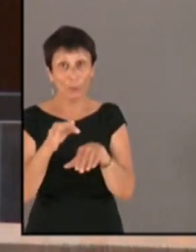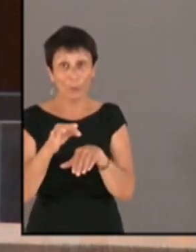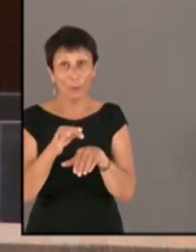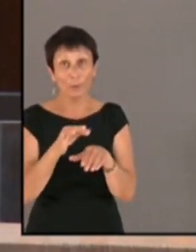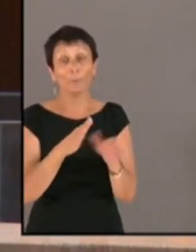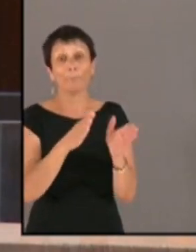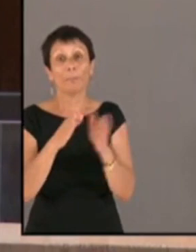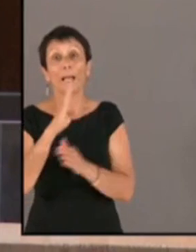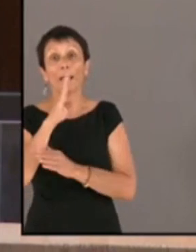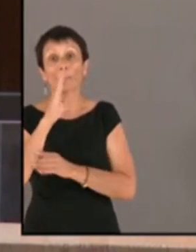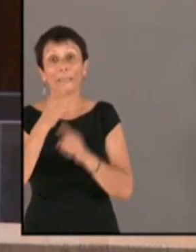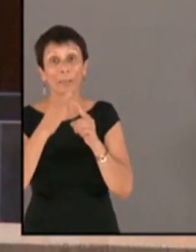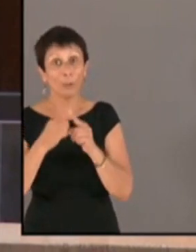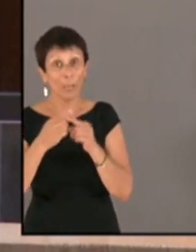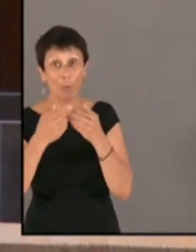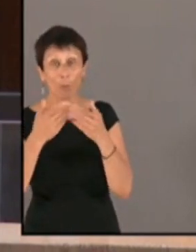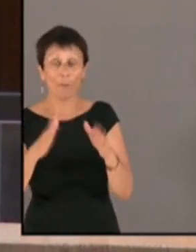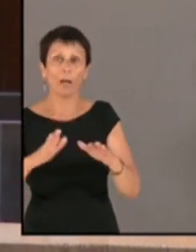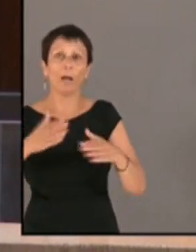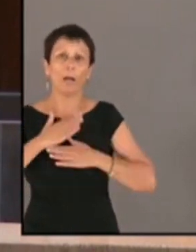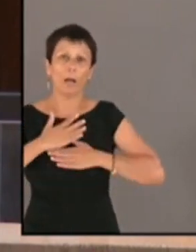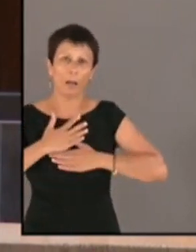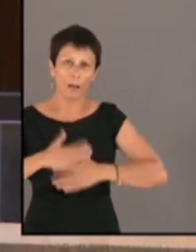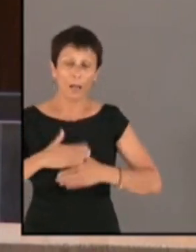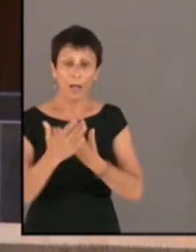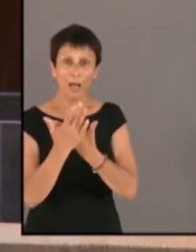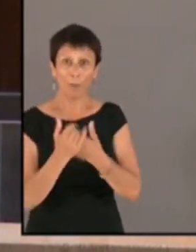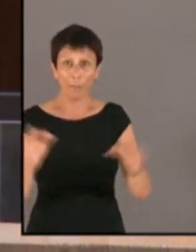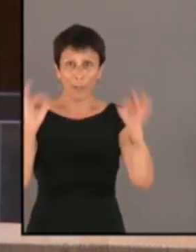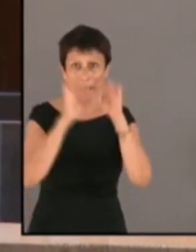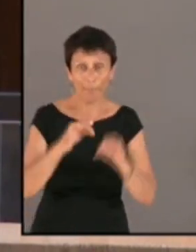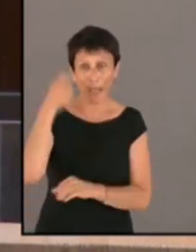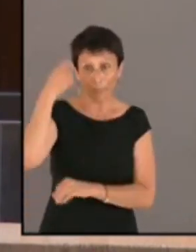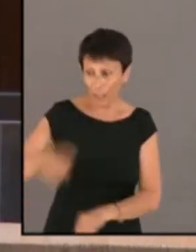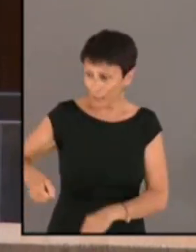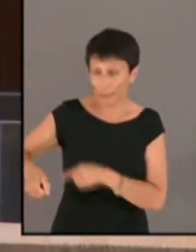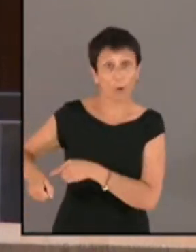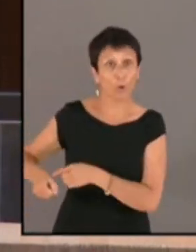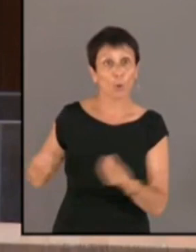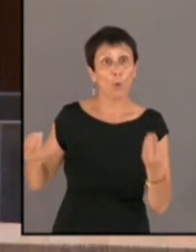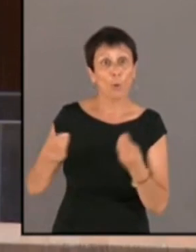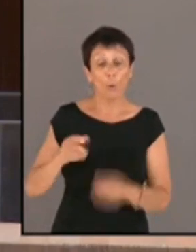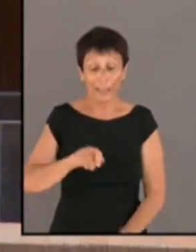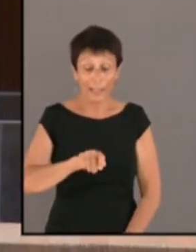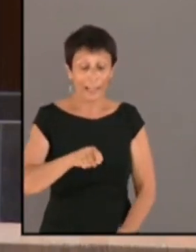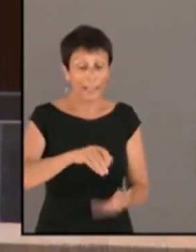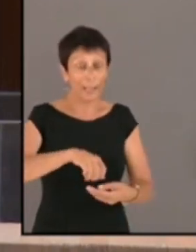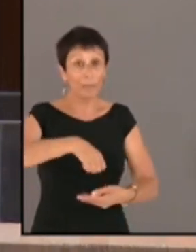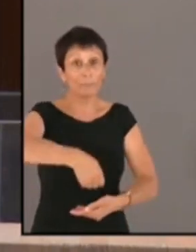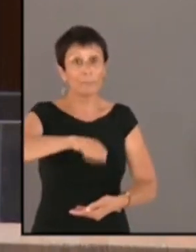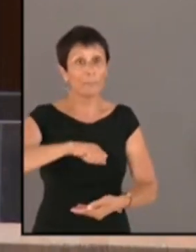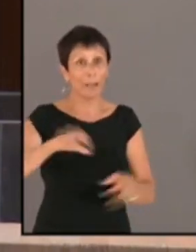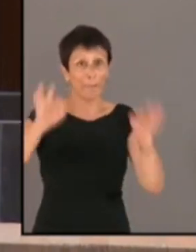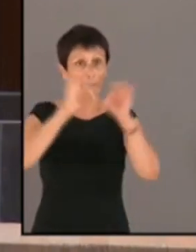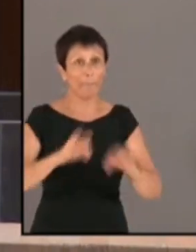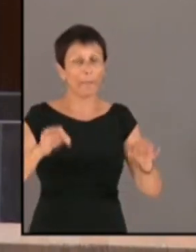12h30. Des bureaux étaient sans enveloppe, des présidents sans sacoche, où ils n'avaient pas les clés des urnes. Vous avez été